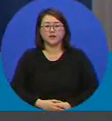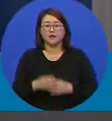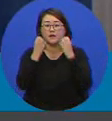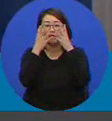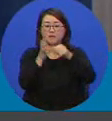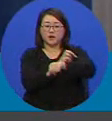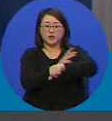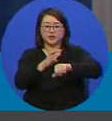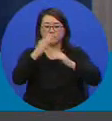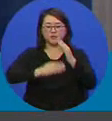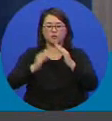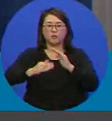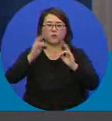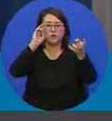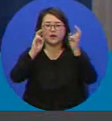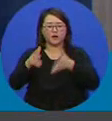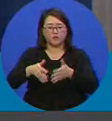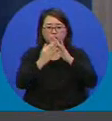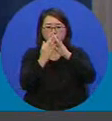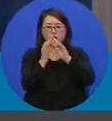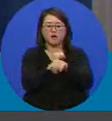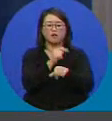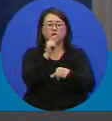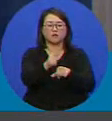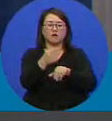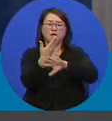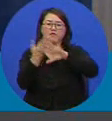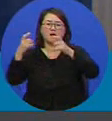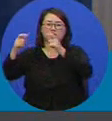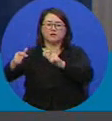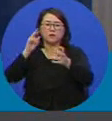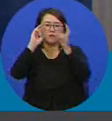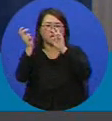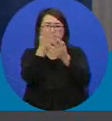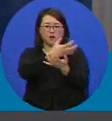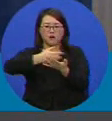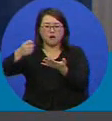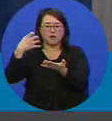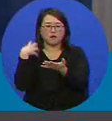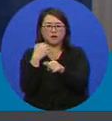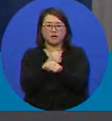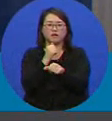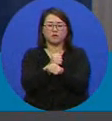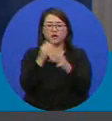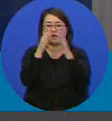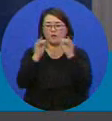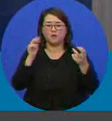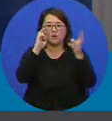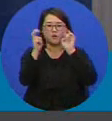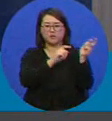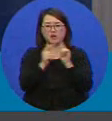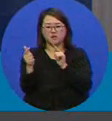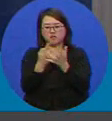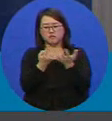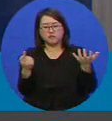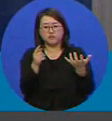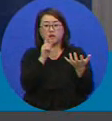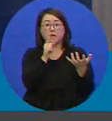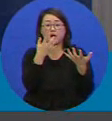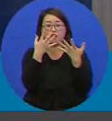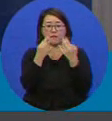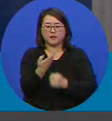새만금 공사를 외지업체가 싹쓸이하면서 지역기업들은 들러리만 선다는 지적이 많았는데요. 지난 7월 지역기업